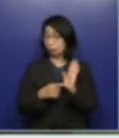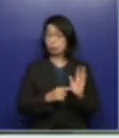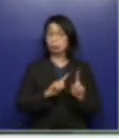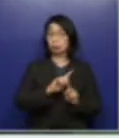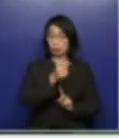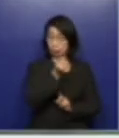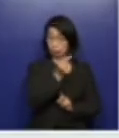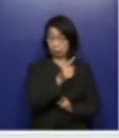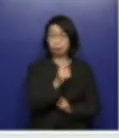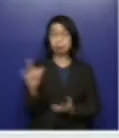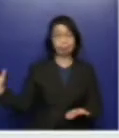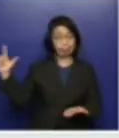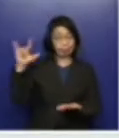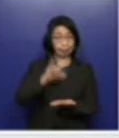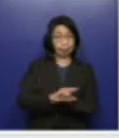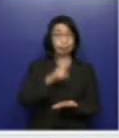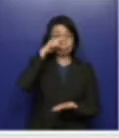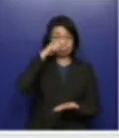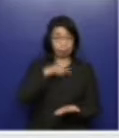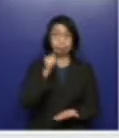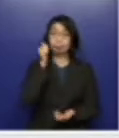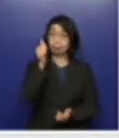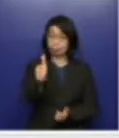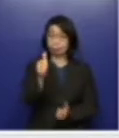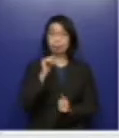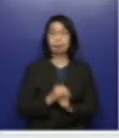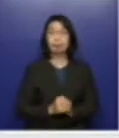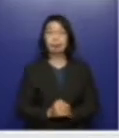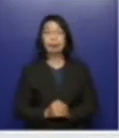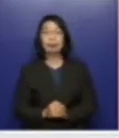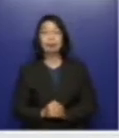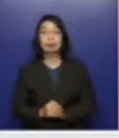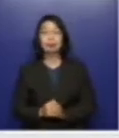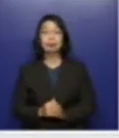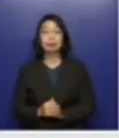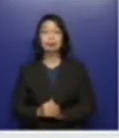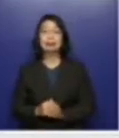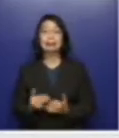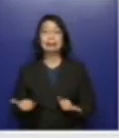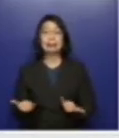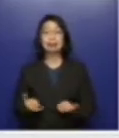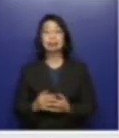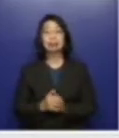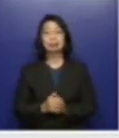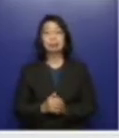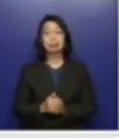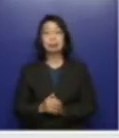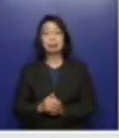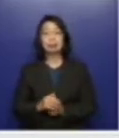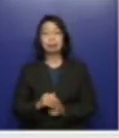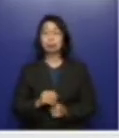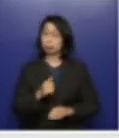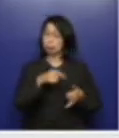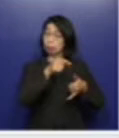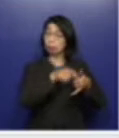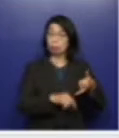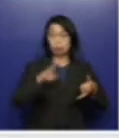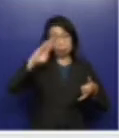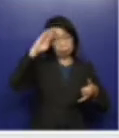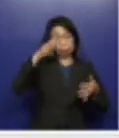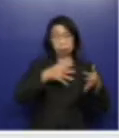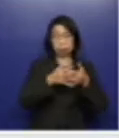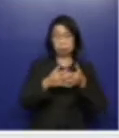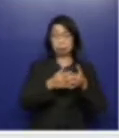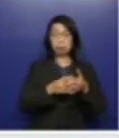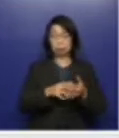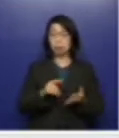ครับการเดินทางเข้ามาในราชอาณาจักรได้11ประเภทท่านก็ชี้แจงว่าได้รับอนุญาตตรงนั้นแล้วแล้วได้รับการยกเว้นน